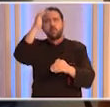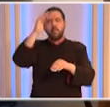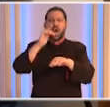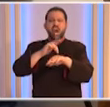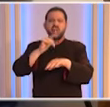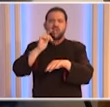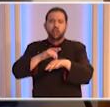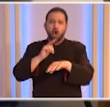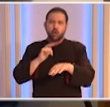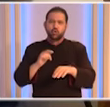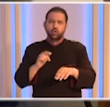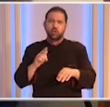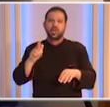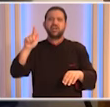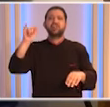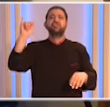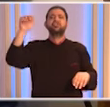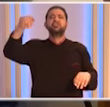Bernard